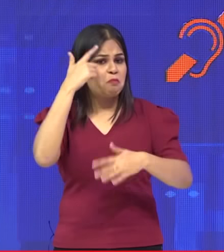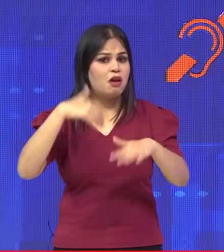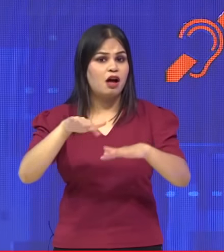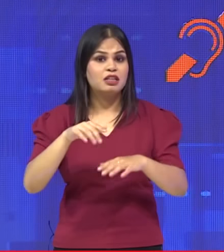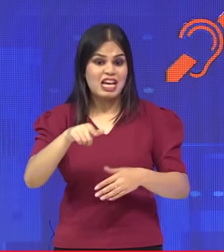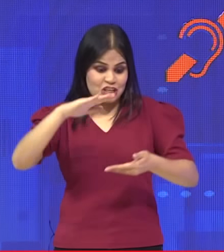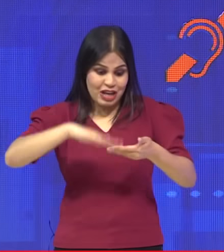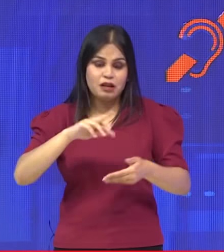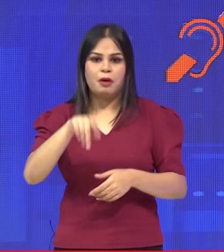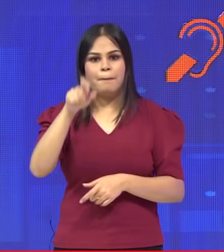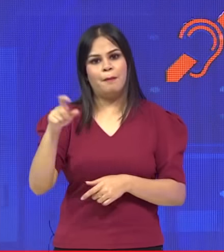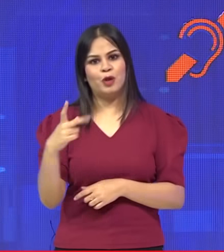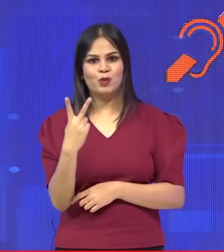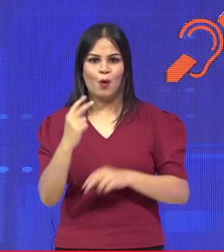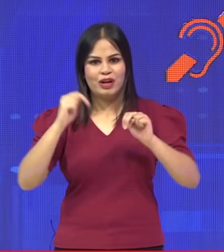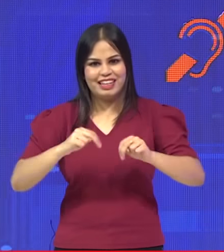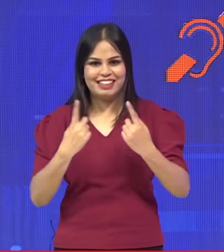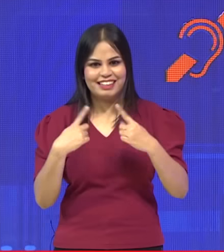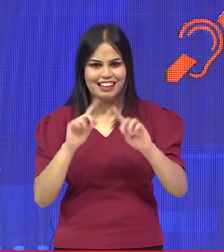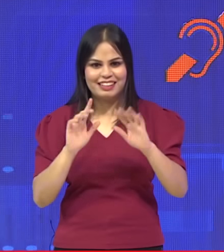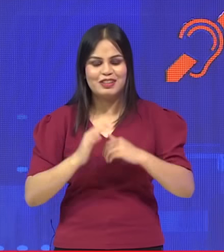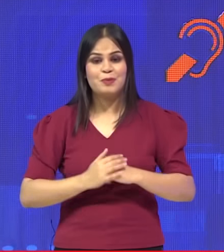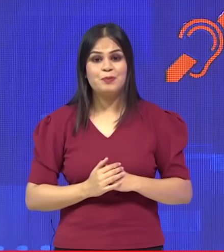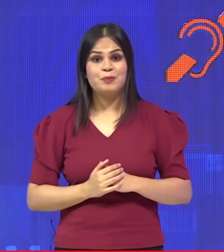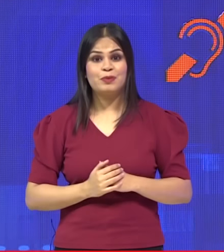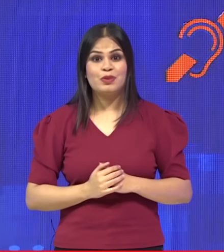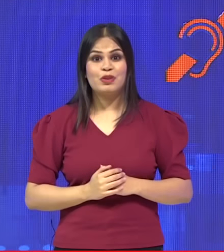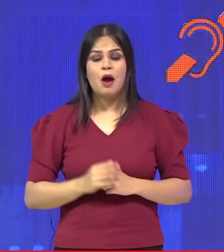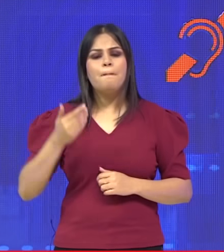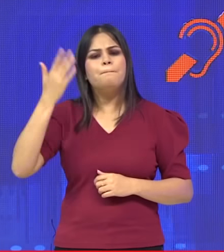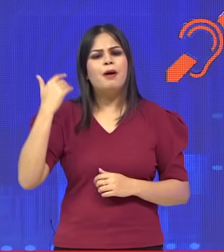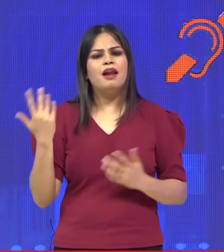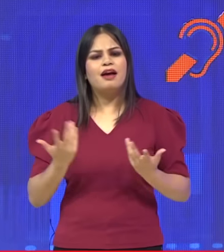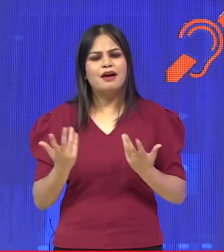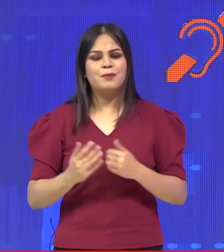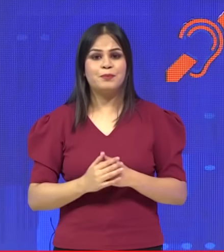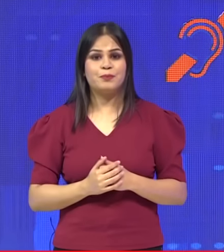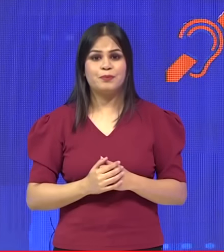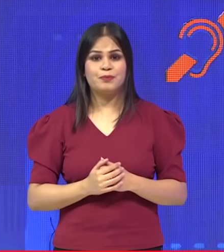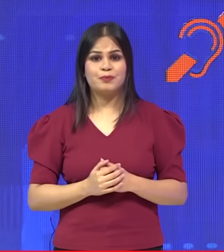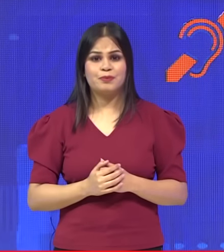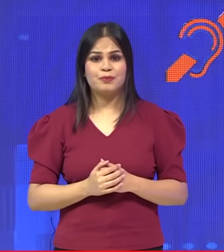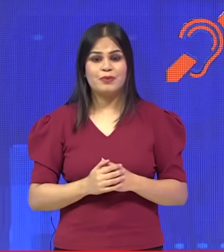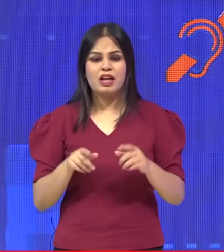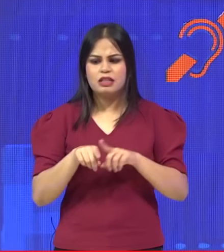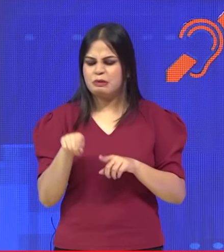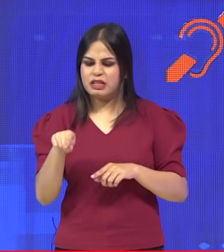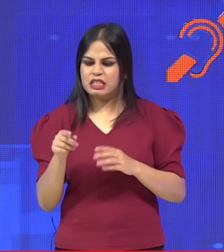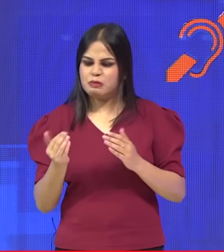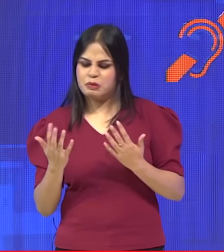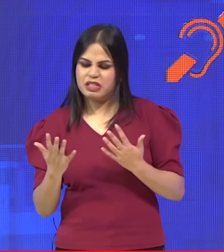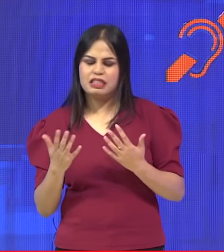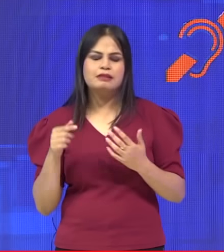शादी में तो पहले ऐसा था की वह नहीं हो रहा